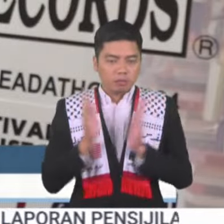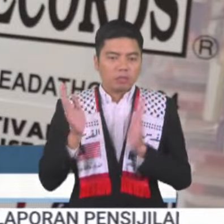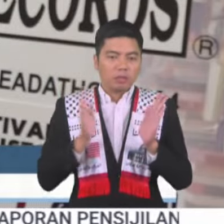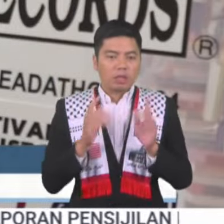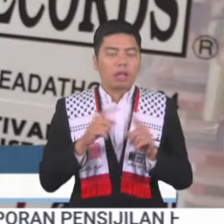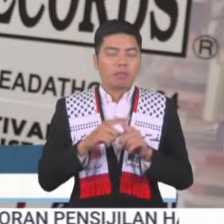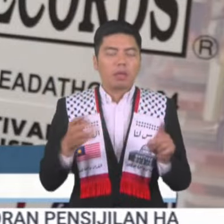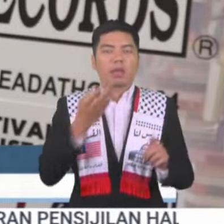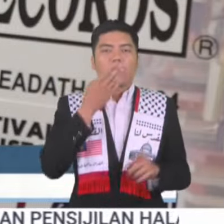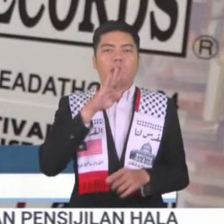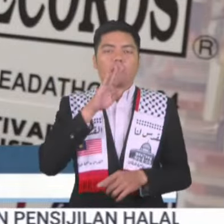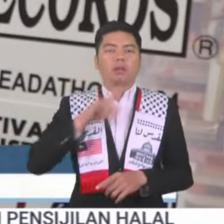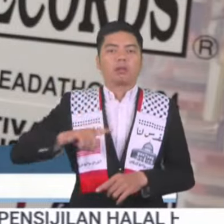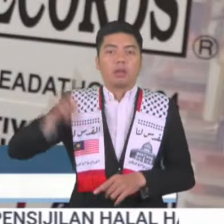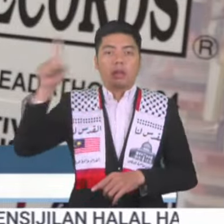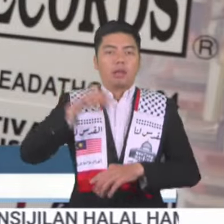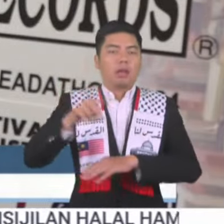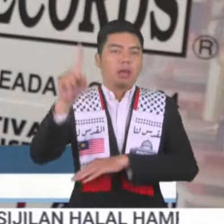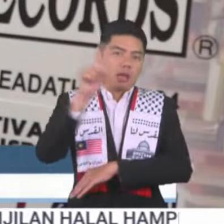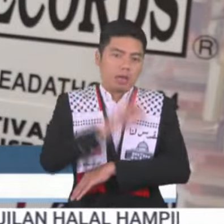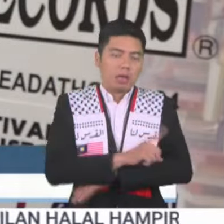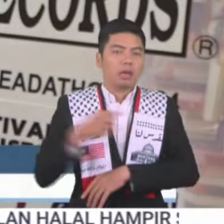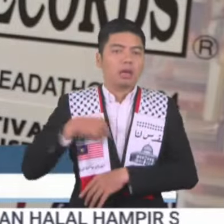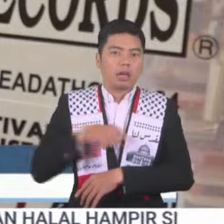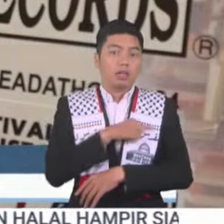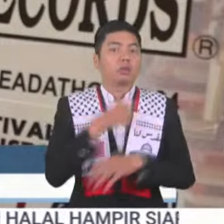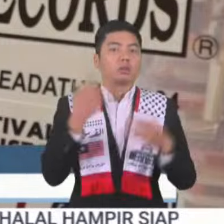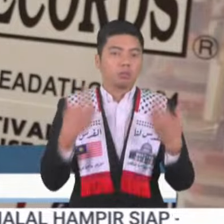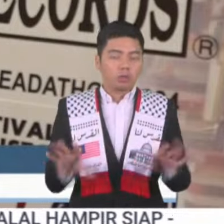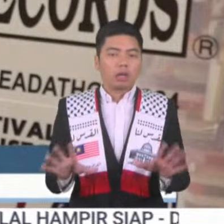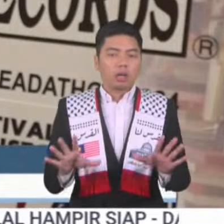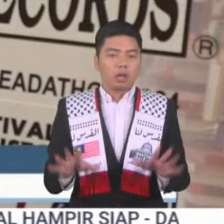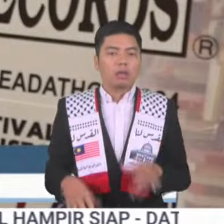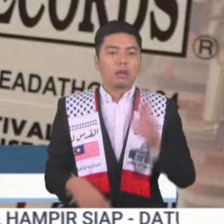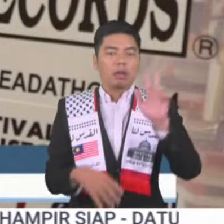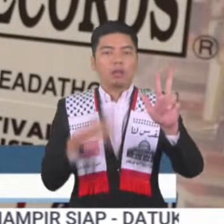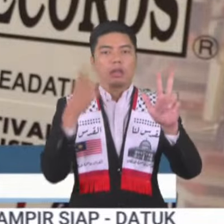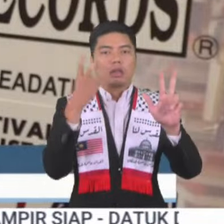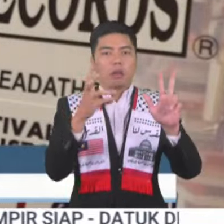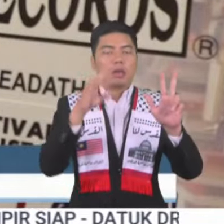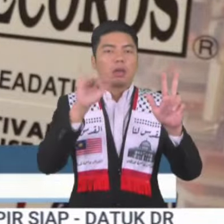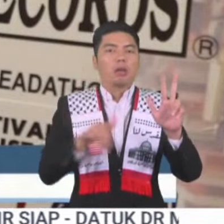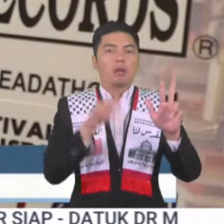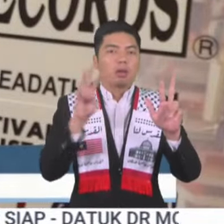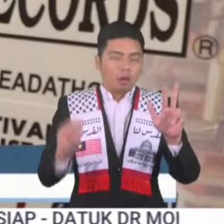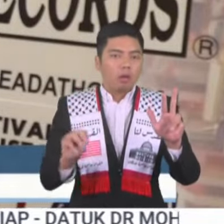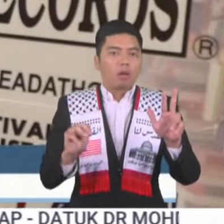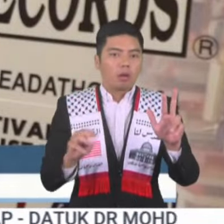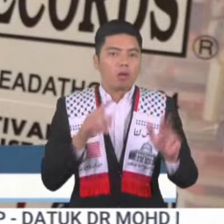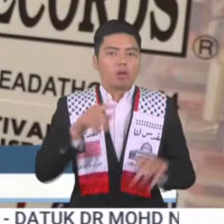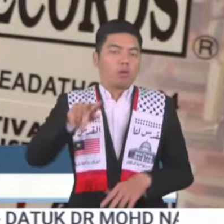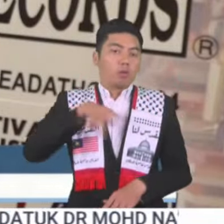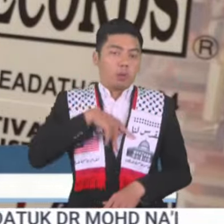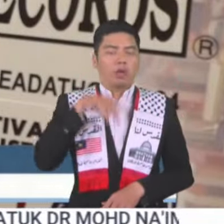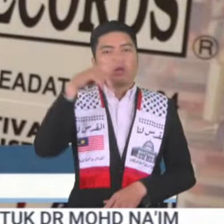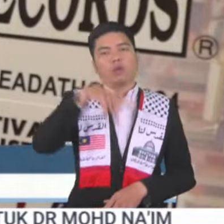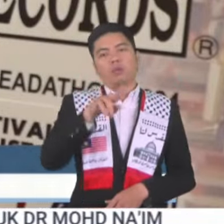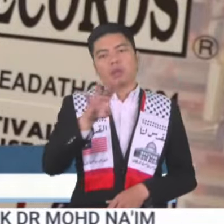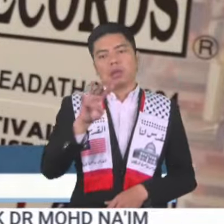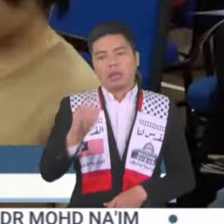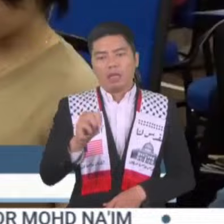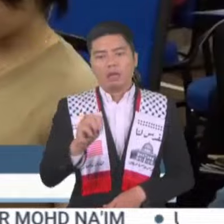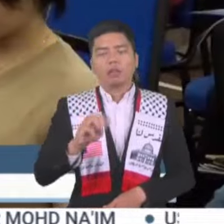readathon. Dan alhamdulillah pada hari ini kita berjaya. 316 itu adalah kepunyaan UPM Kampus